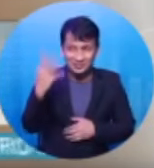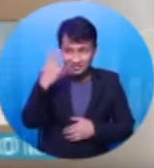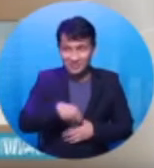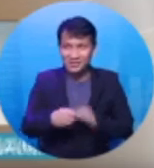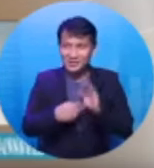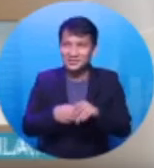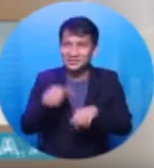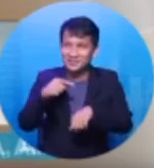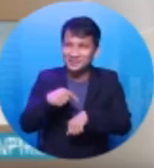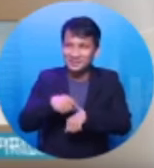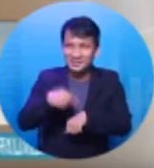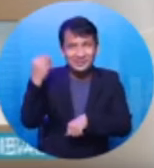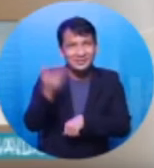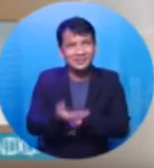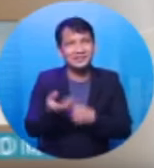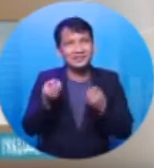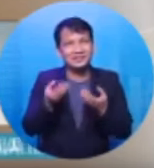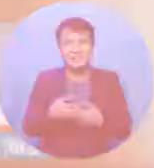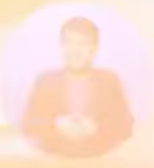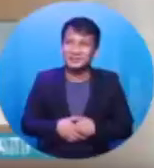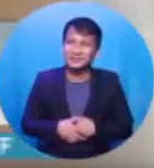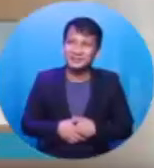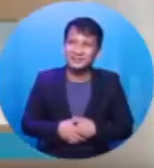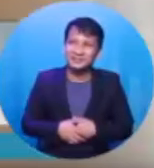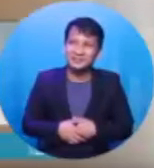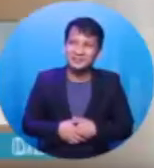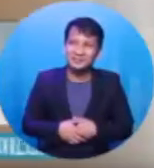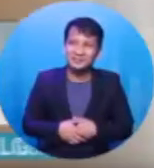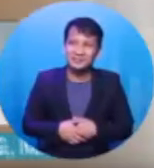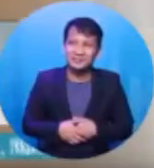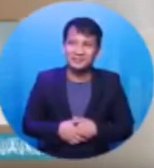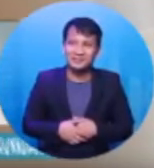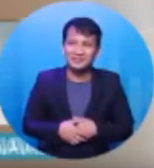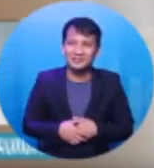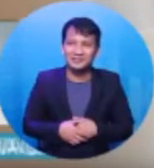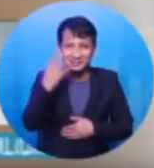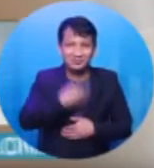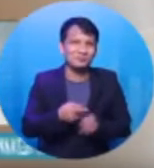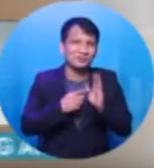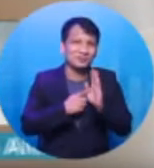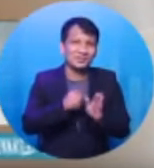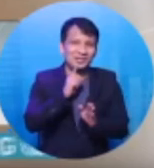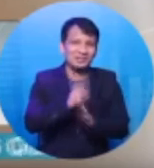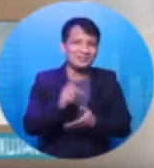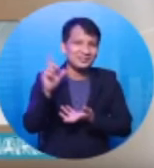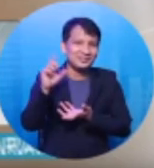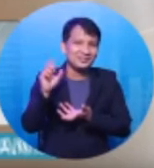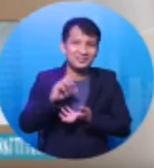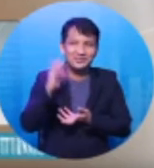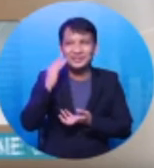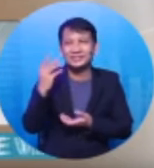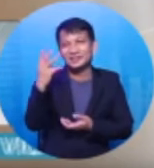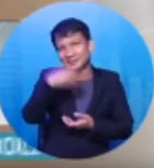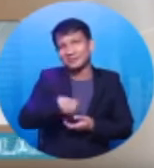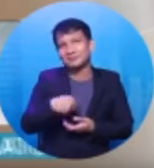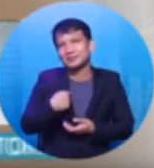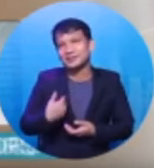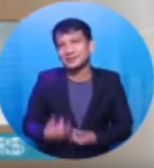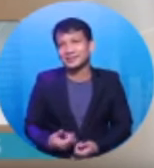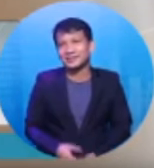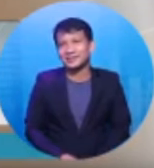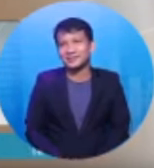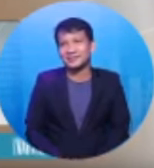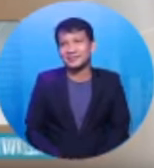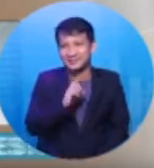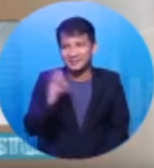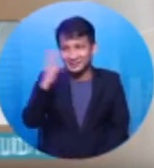sa amin, Madam Jodeline. Sige po. Ma'am, saan ba nakakabili ng ganong klaseng camera? Yan ang magkakasura ko eh. Okay, sige po, sige po. Hindi,